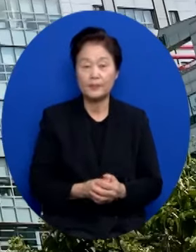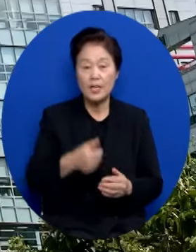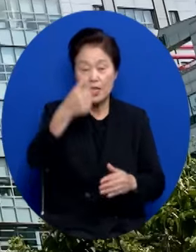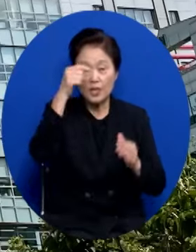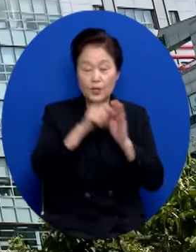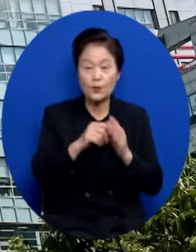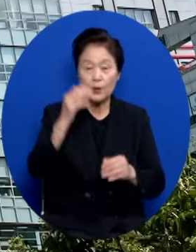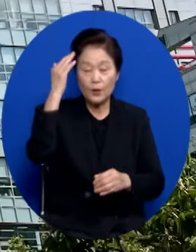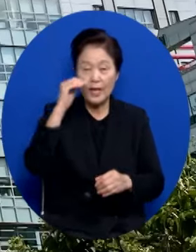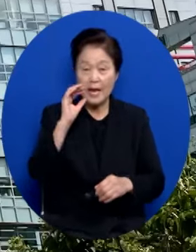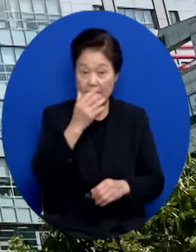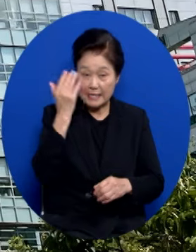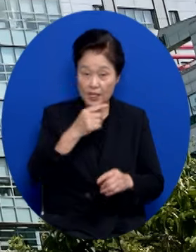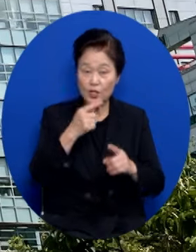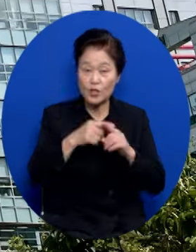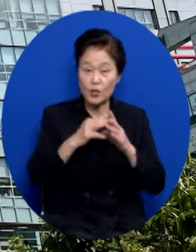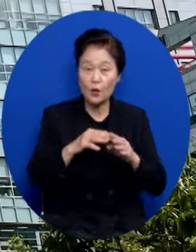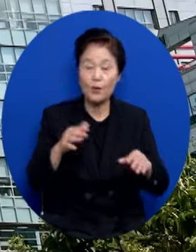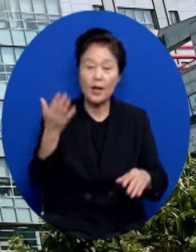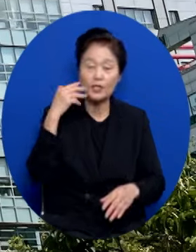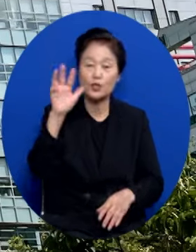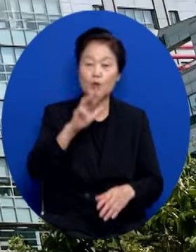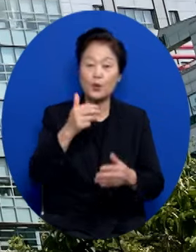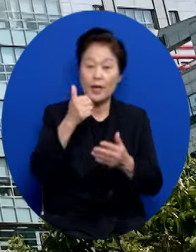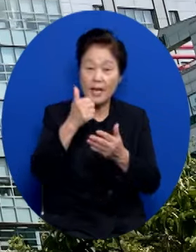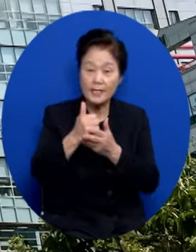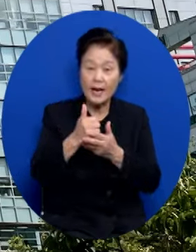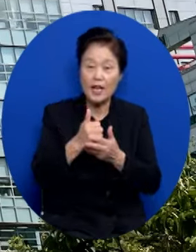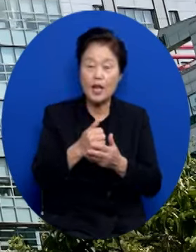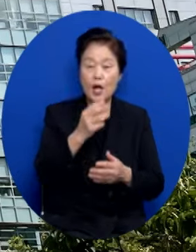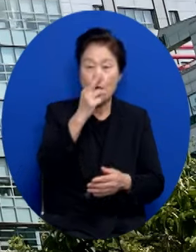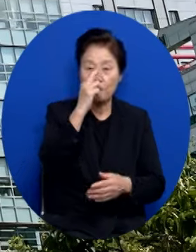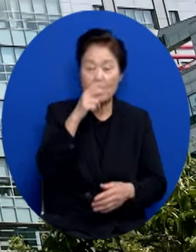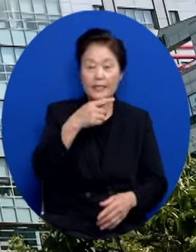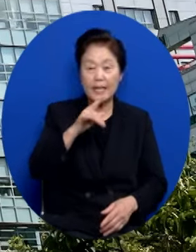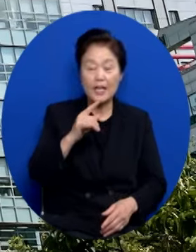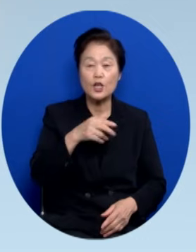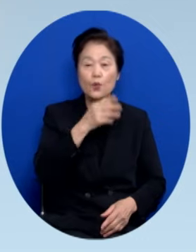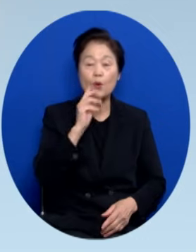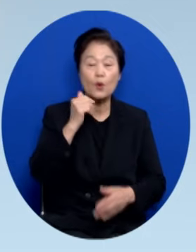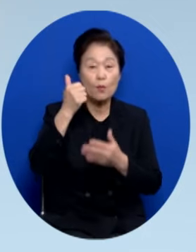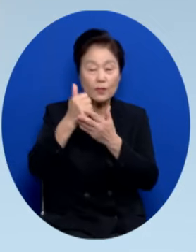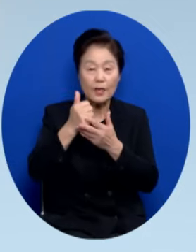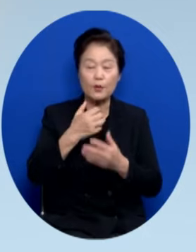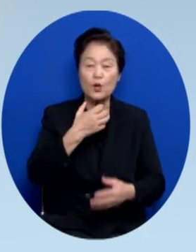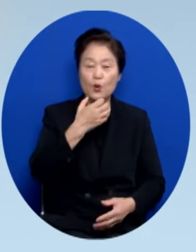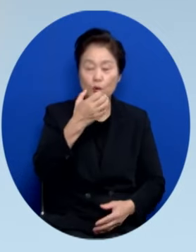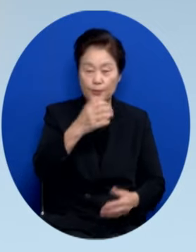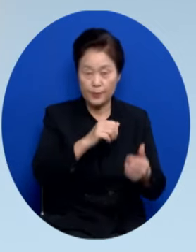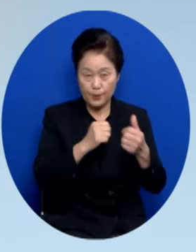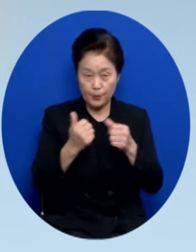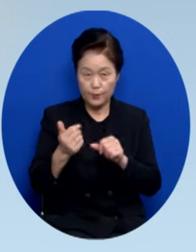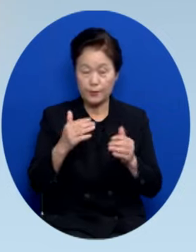기독교 대한성결교회 전 총회장인 성락성결교회 박태희 원로 목사가 90세 나이로